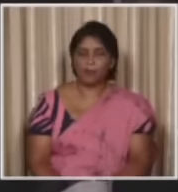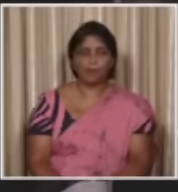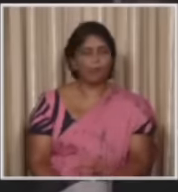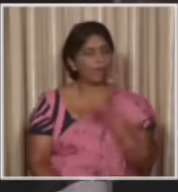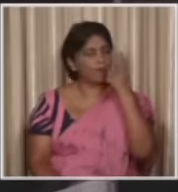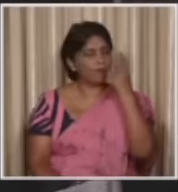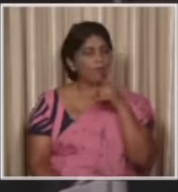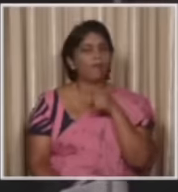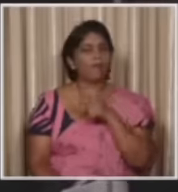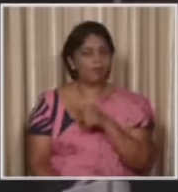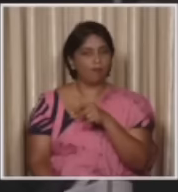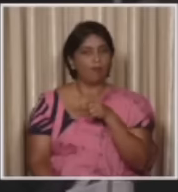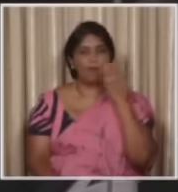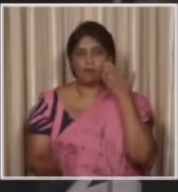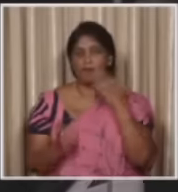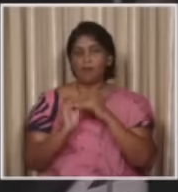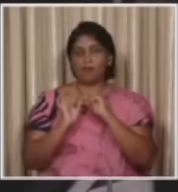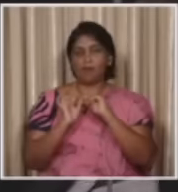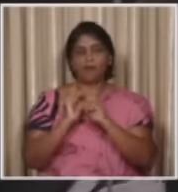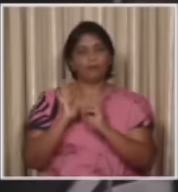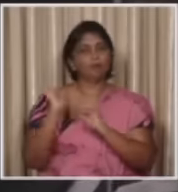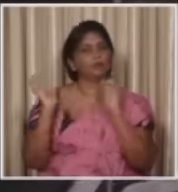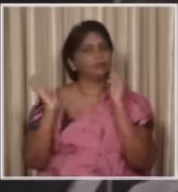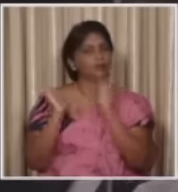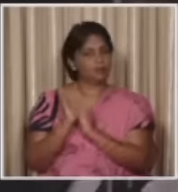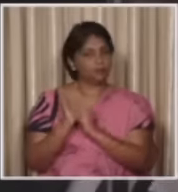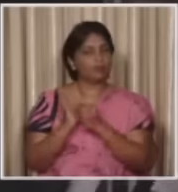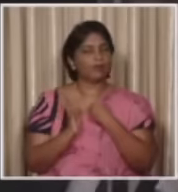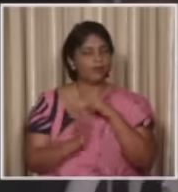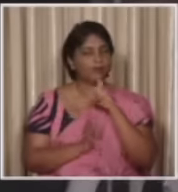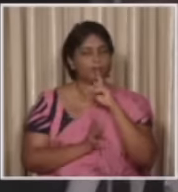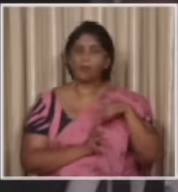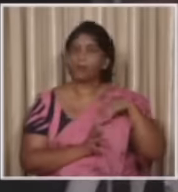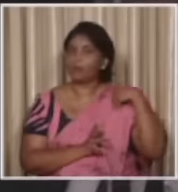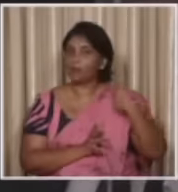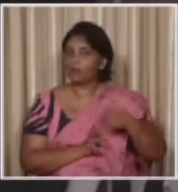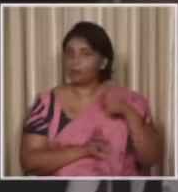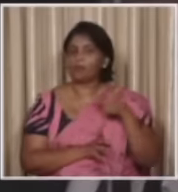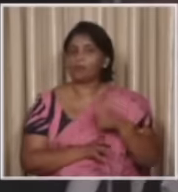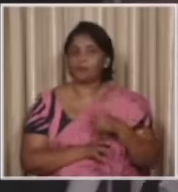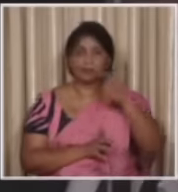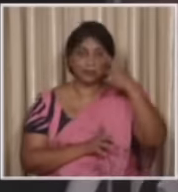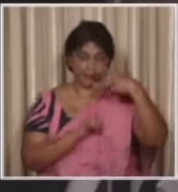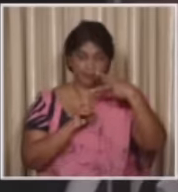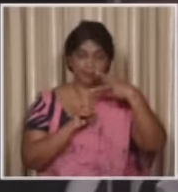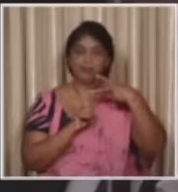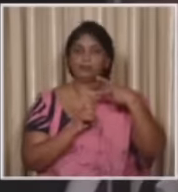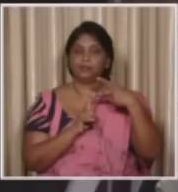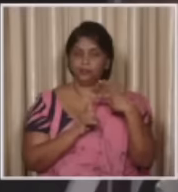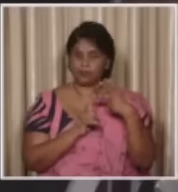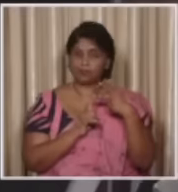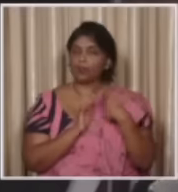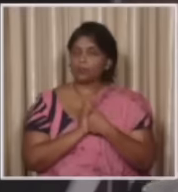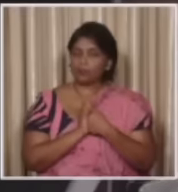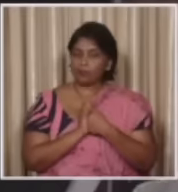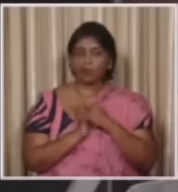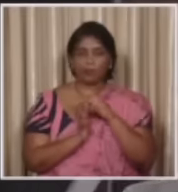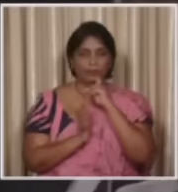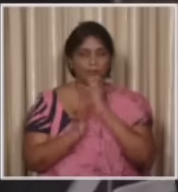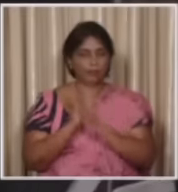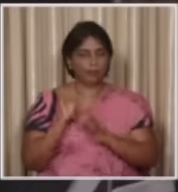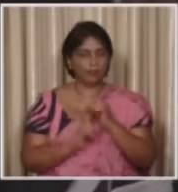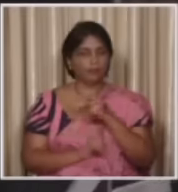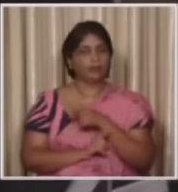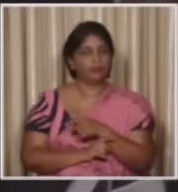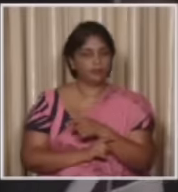නිසා ඔබතුමන්ලා ඒකත් මේ ඩ්‍රාෆ්ට් එකට දාලා තිනවා. ඉතින් මම කියන්නේ මූලික වශයෙන් මේ දෙවෙනි කොටසේ ගරු අධිකරණ ඇමතුමා මෙතන